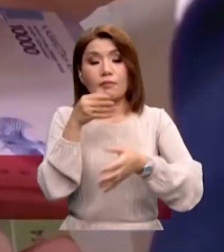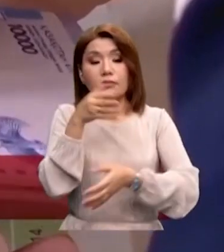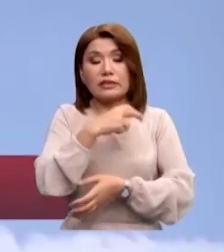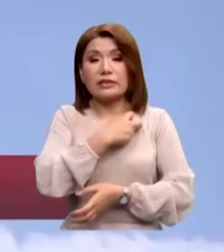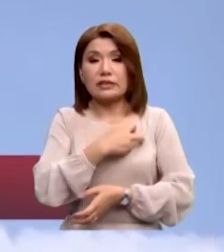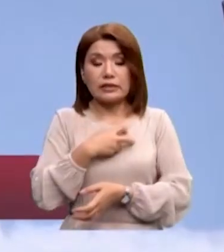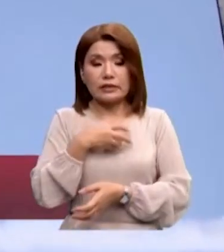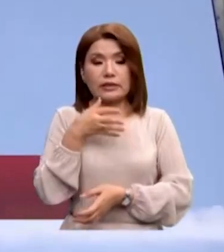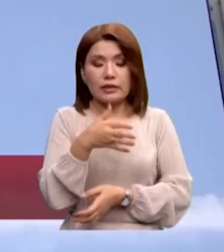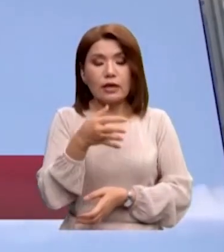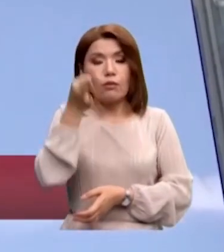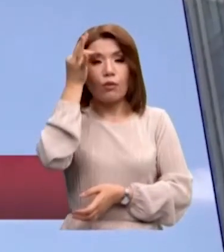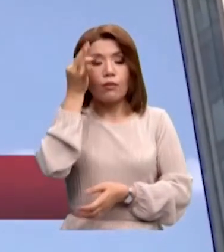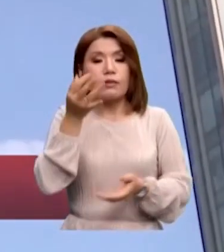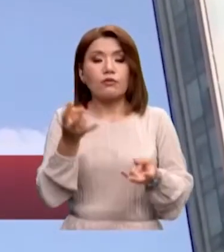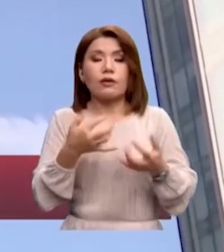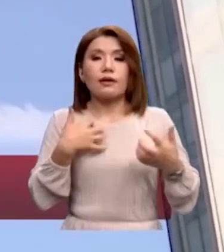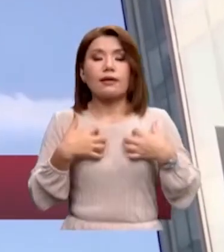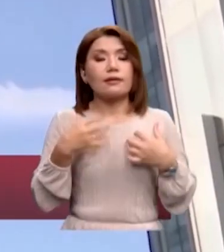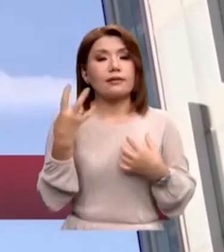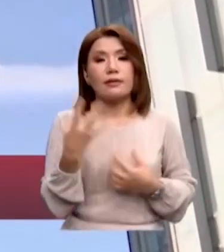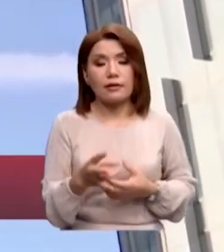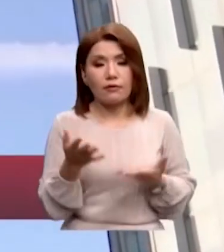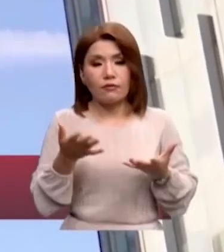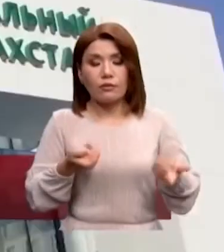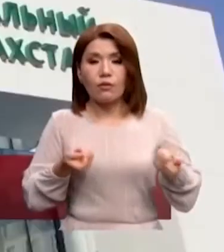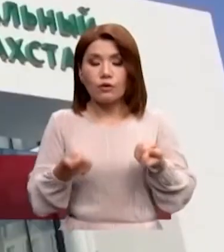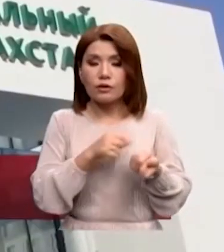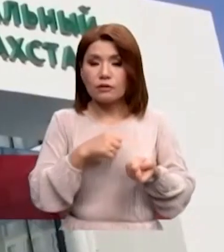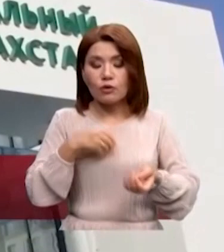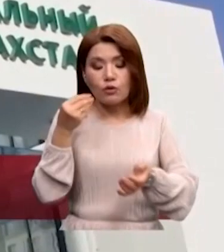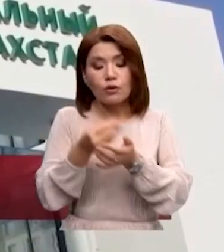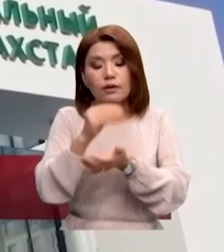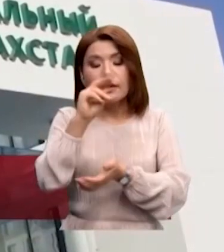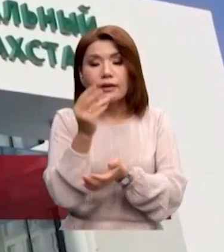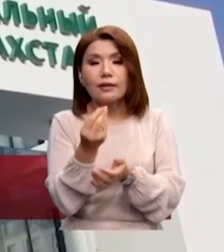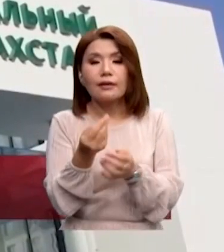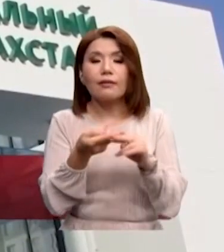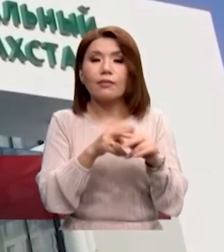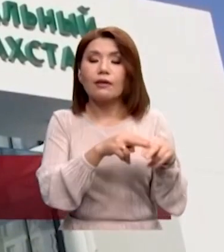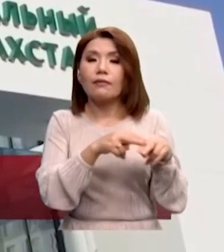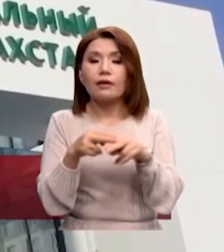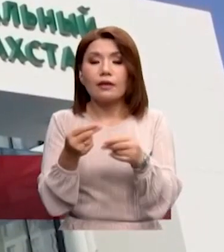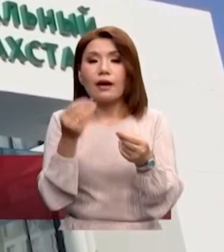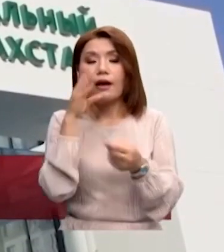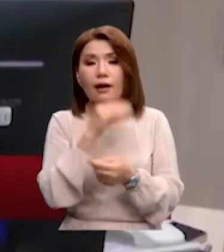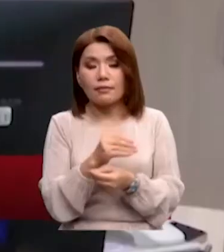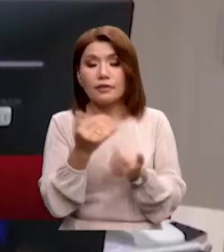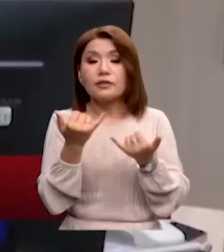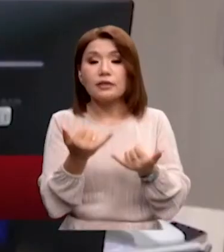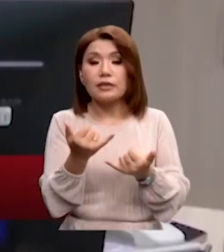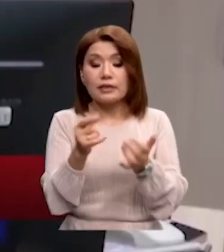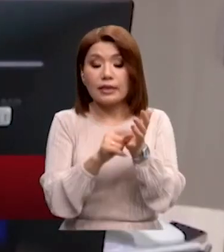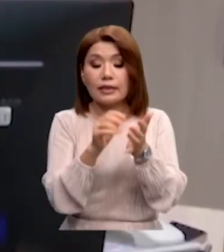ескеріп, асықпаған жөн. Ұлттық банктегілер де жинақты басқару елдің бағалы қағаздар нарығына оң әсер етеді деген еді. Айта кетейік, қазір